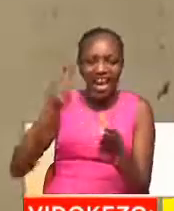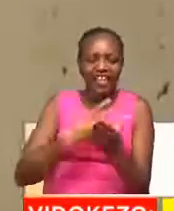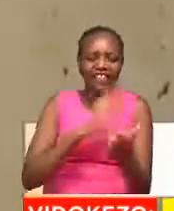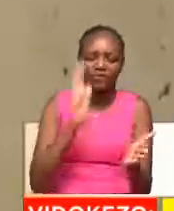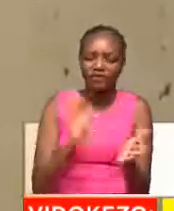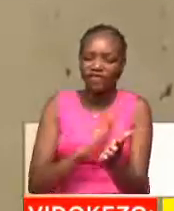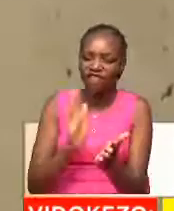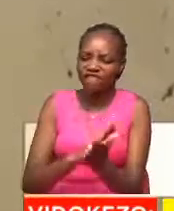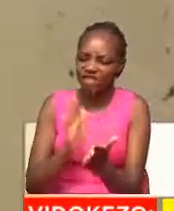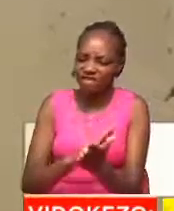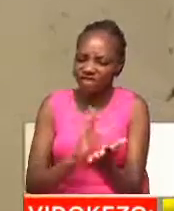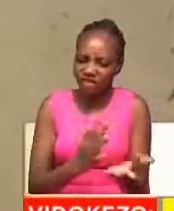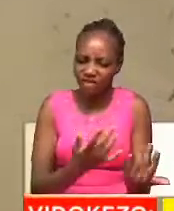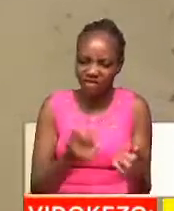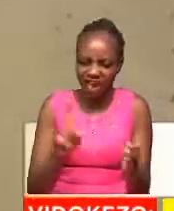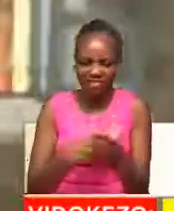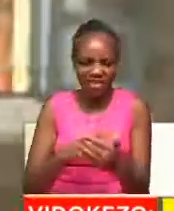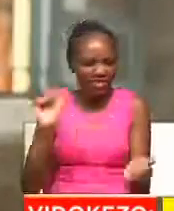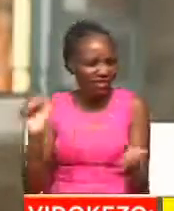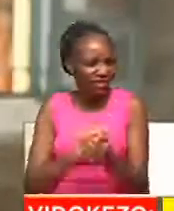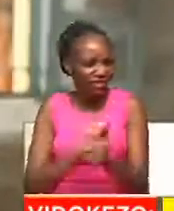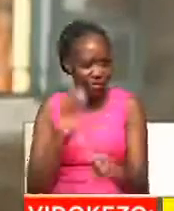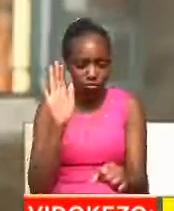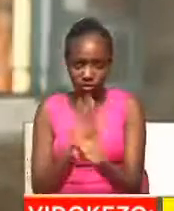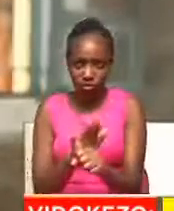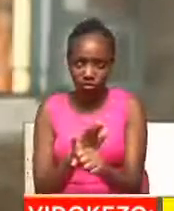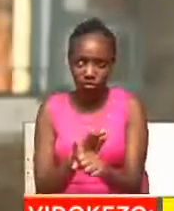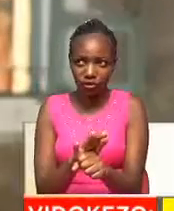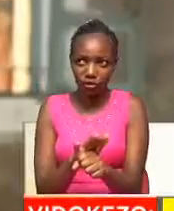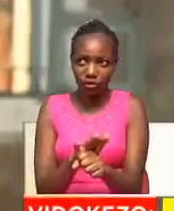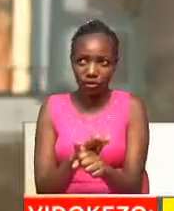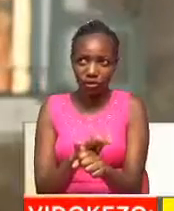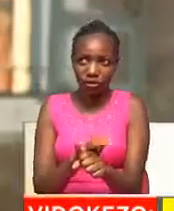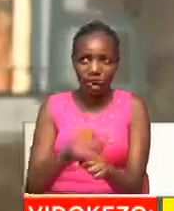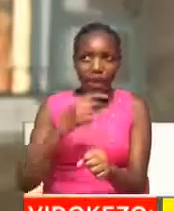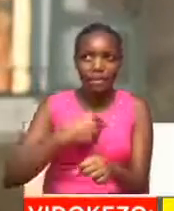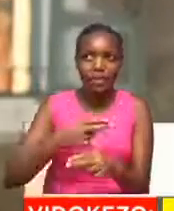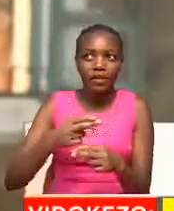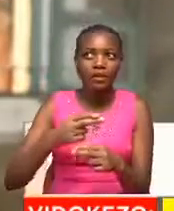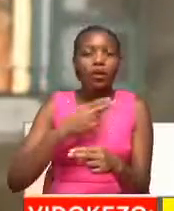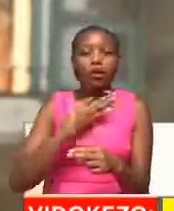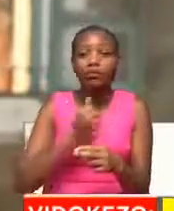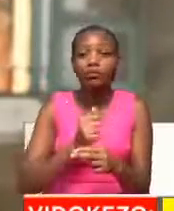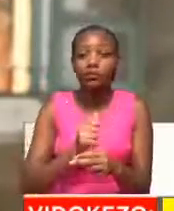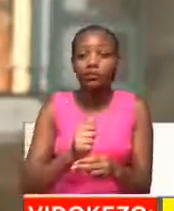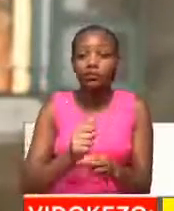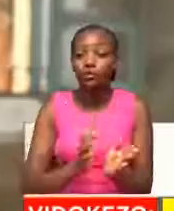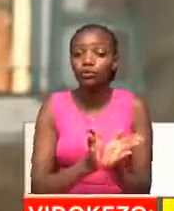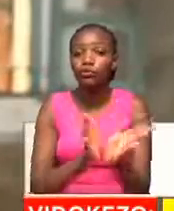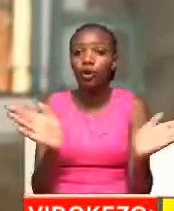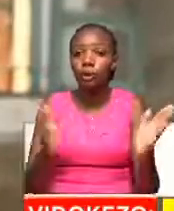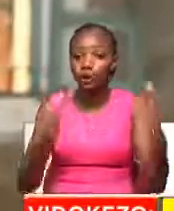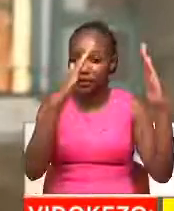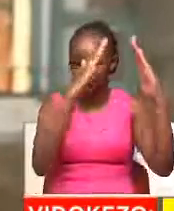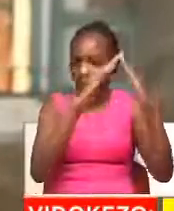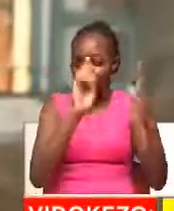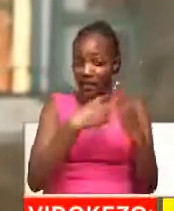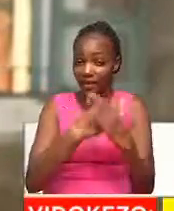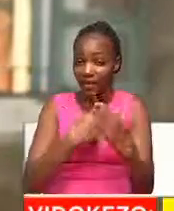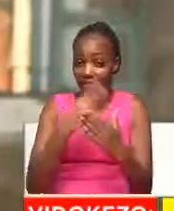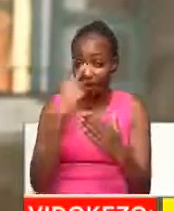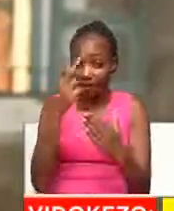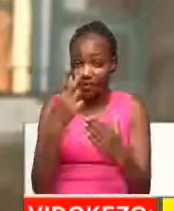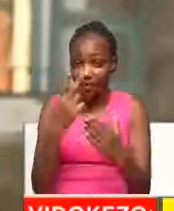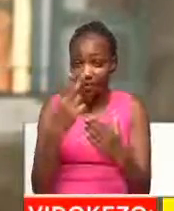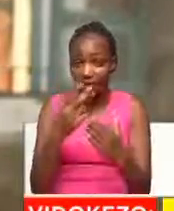na kusababisha hasara kubwa. Kangangana kufungua mlango, natoka nje nikapata mzangu